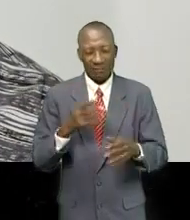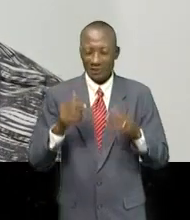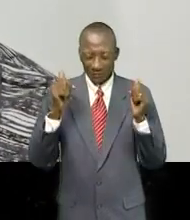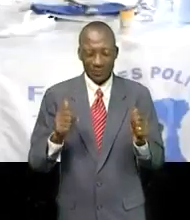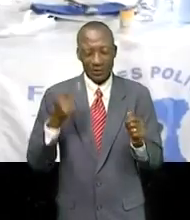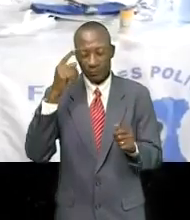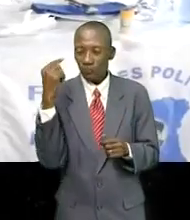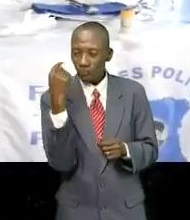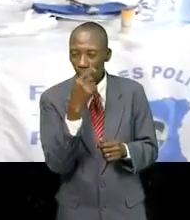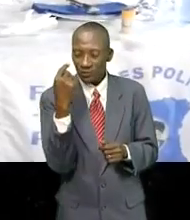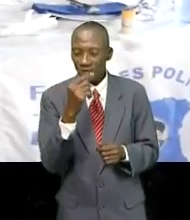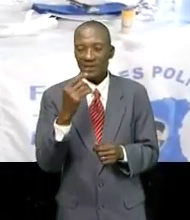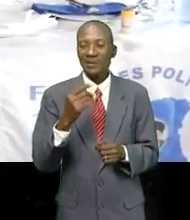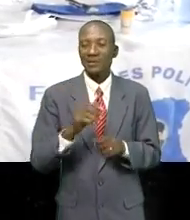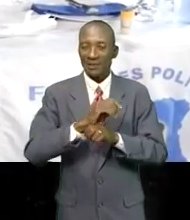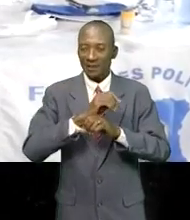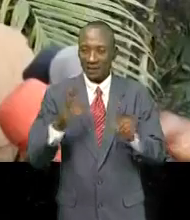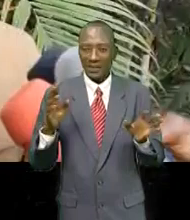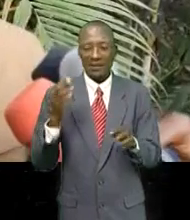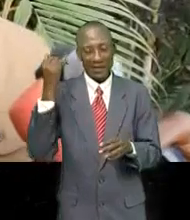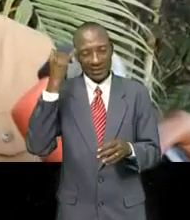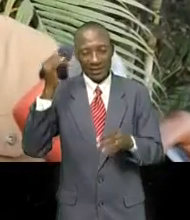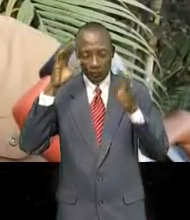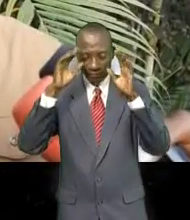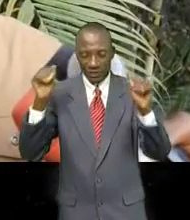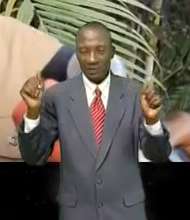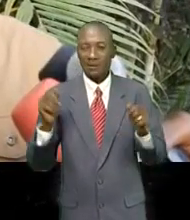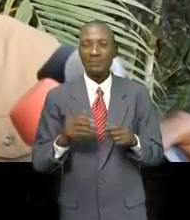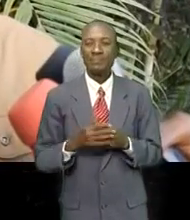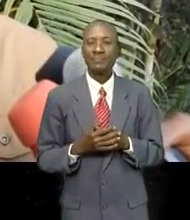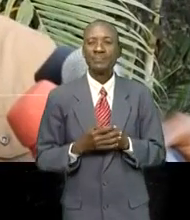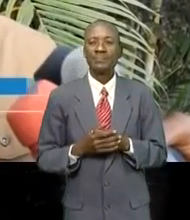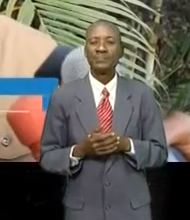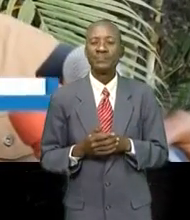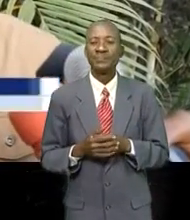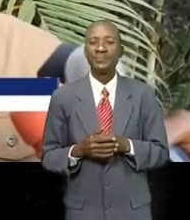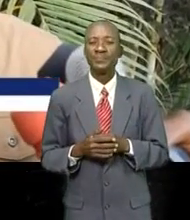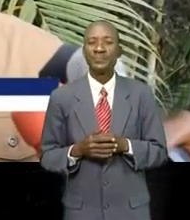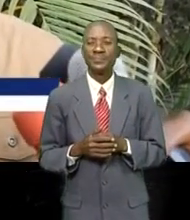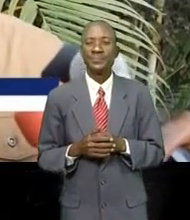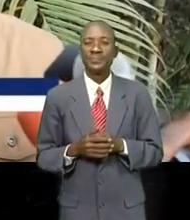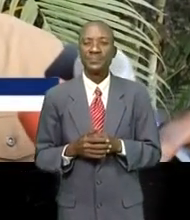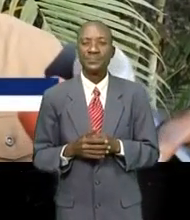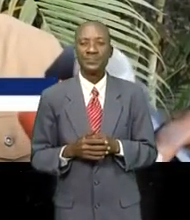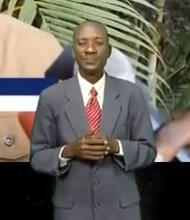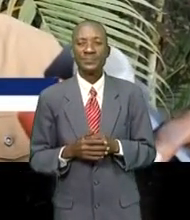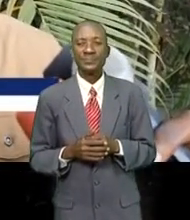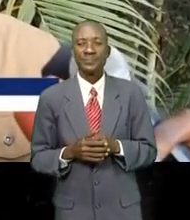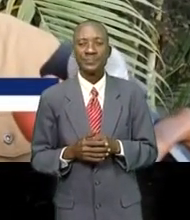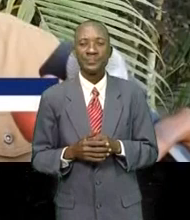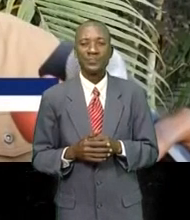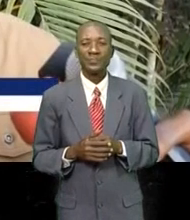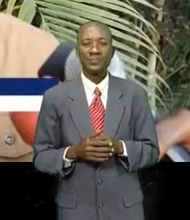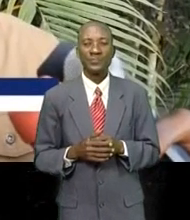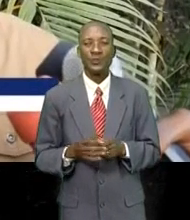chef de l'État, mettre l'homme au centre de ses actions. Nous sommes appelés, nous, les collègues de FPAI,